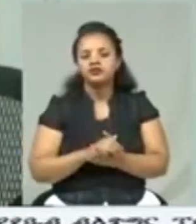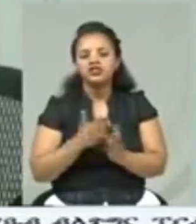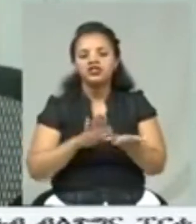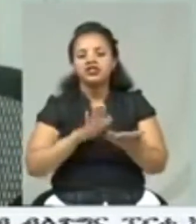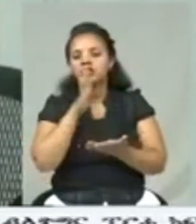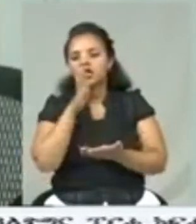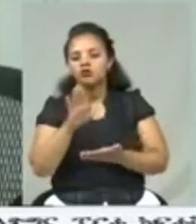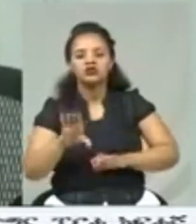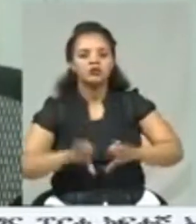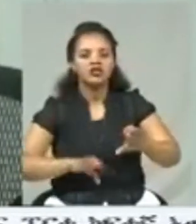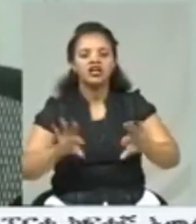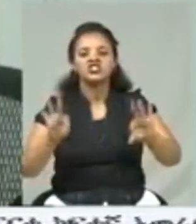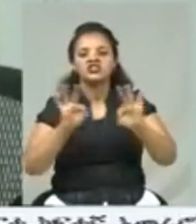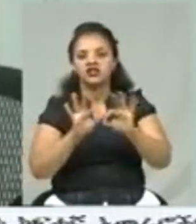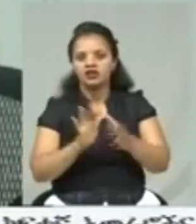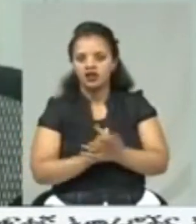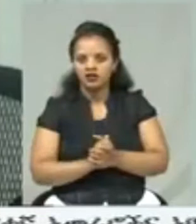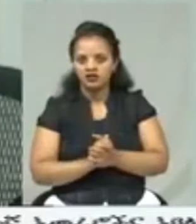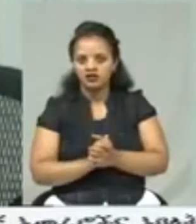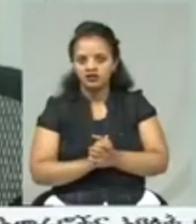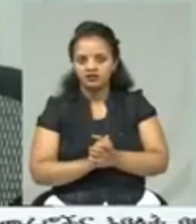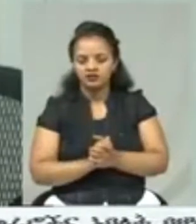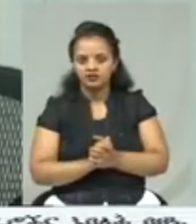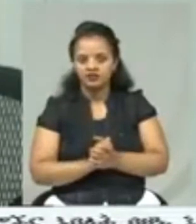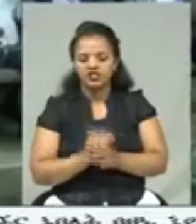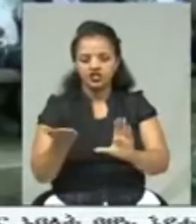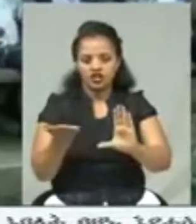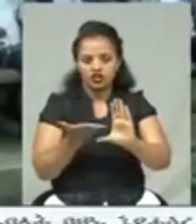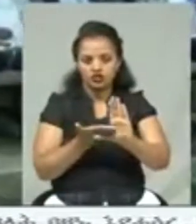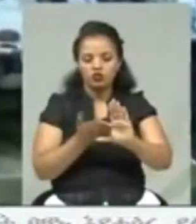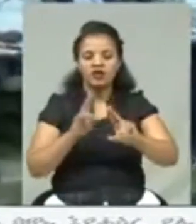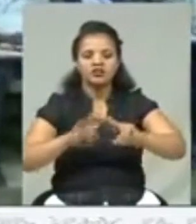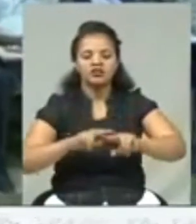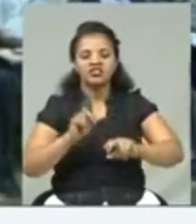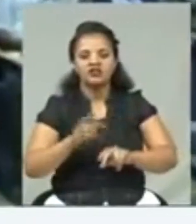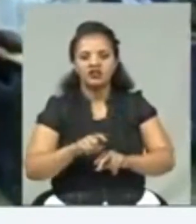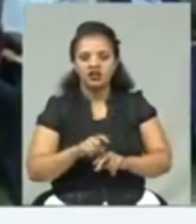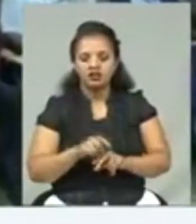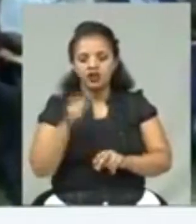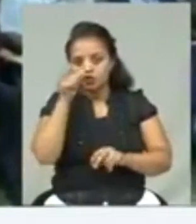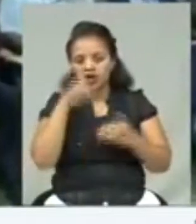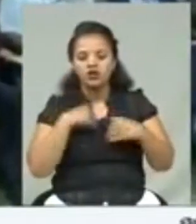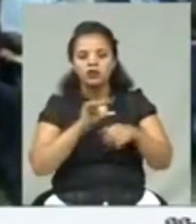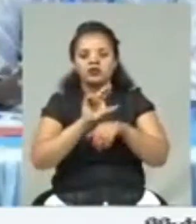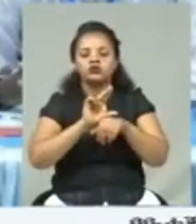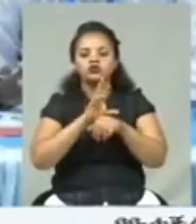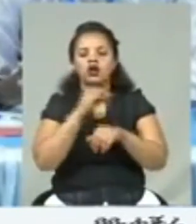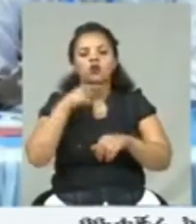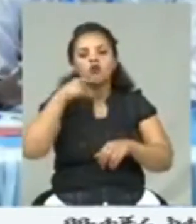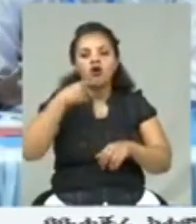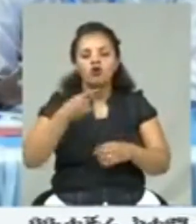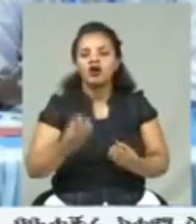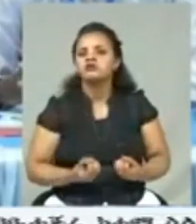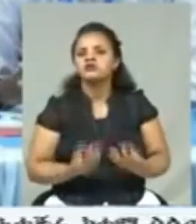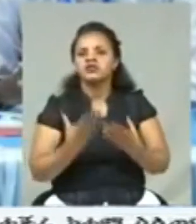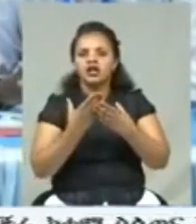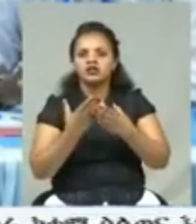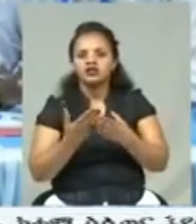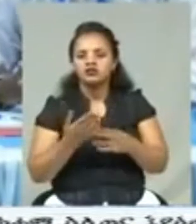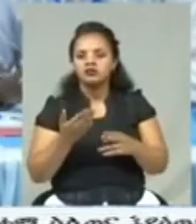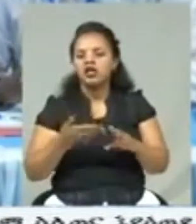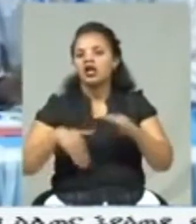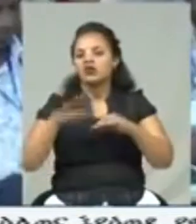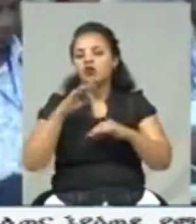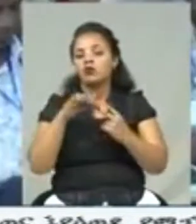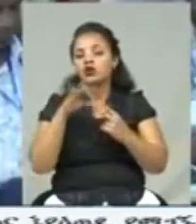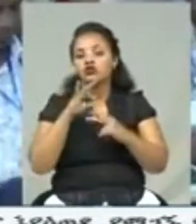እንዳይሞት ማድረግ ያስፈልጋል። ሰንዶ ማስቀመጥ ያስፈልጋል። በኢትዮጵያ ያለው የብሔር ብሔረሰቦችና ቋንቋዎች ብዛት ከ80 በላይ ነው